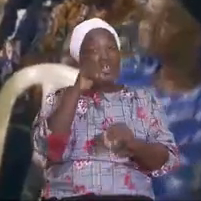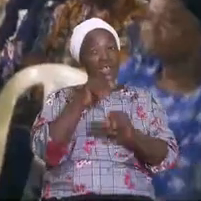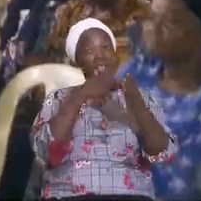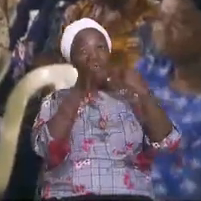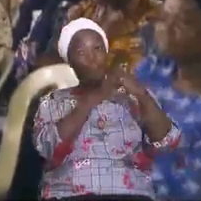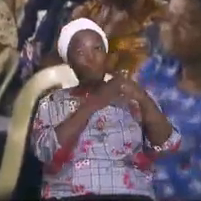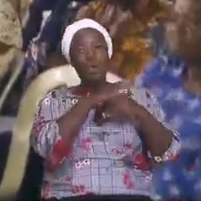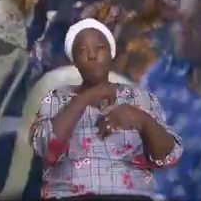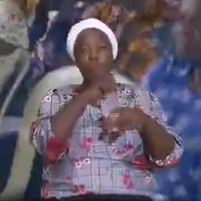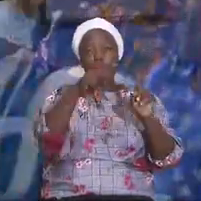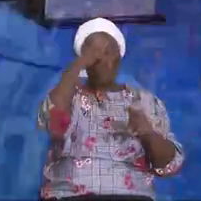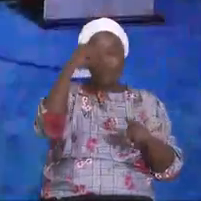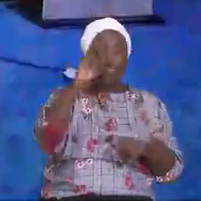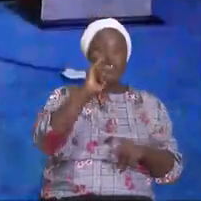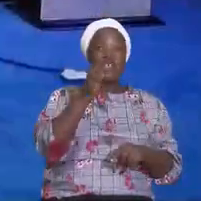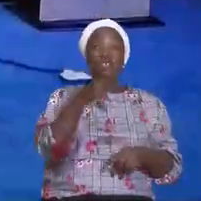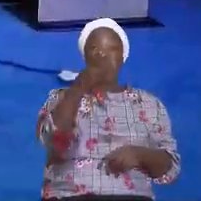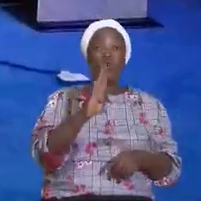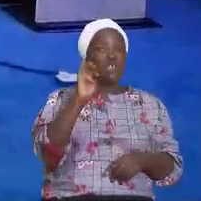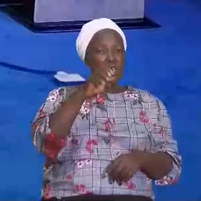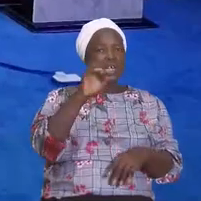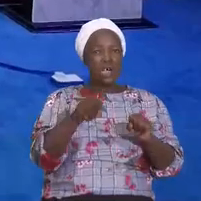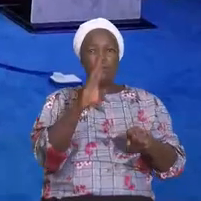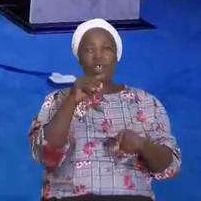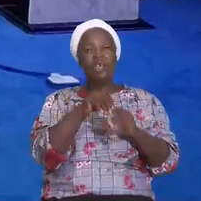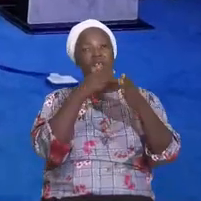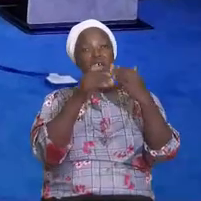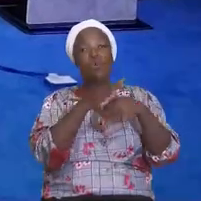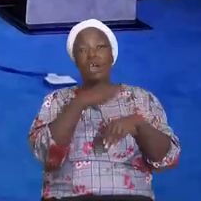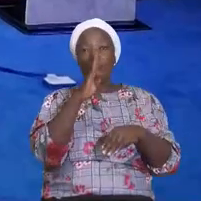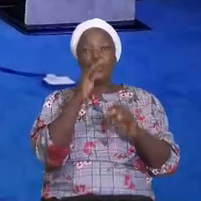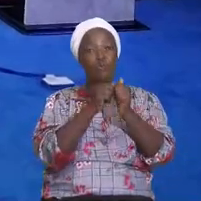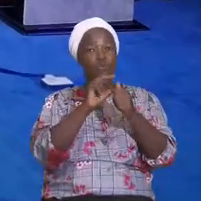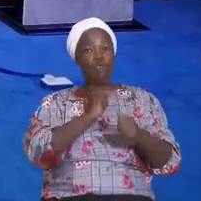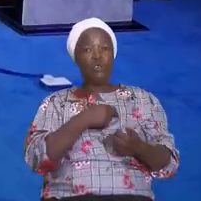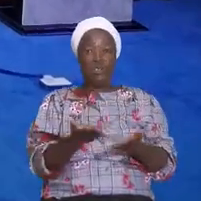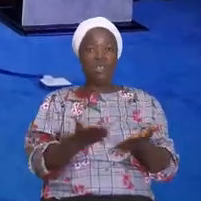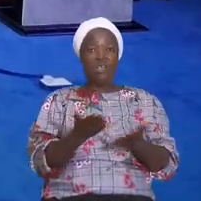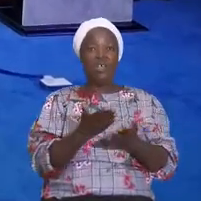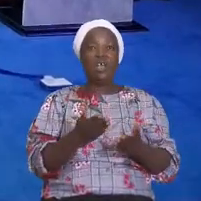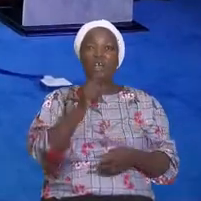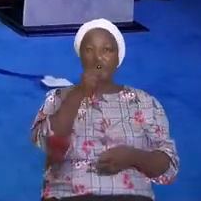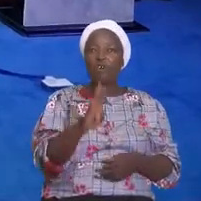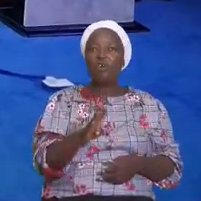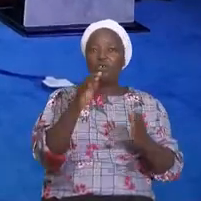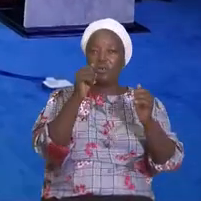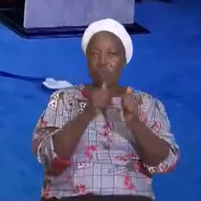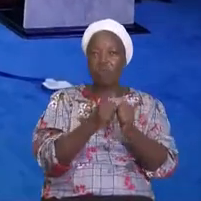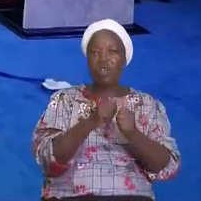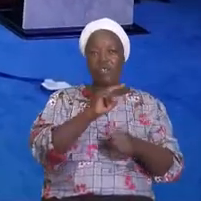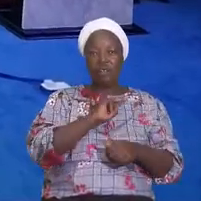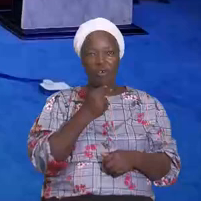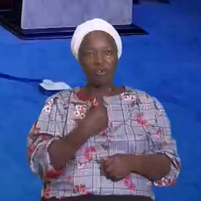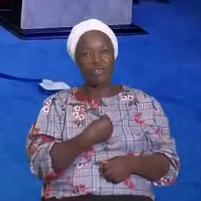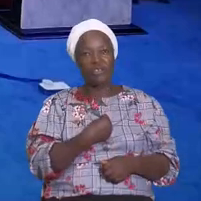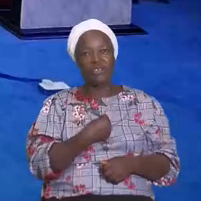terre, lui il est là-bas au ciel, mais parce qu'il est Dieu, il peut être au ciel et